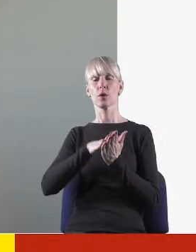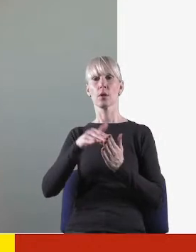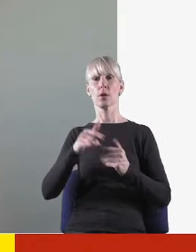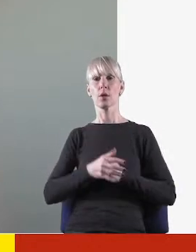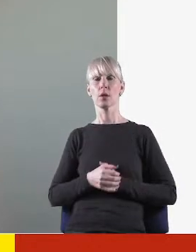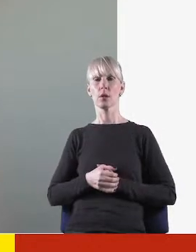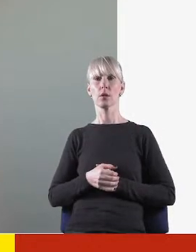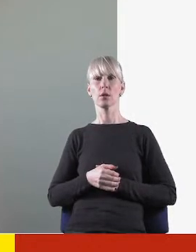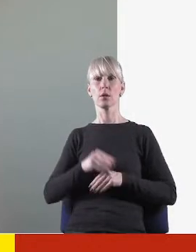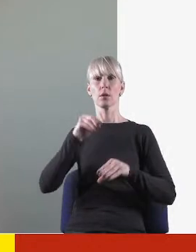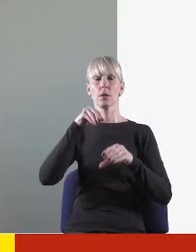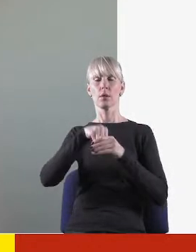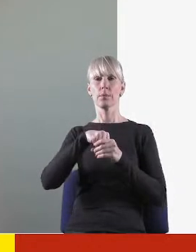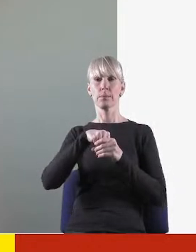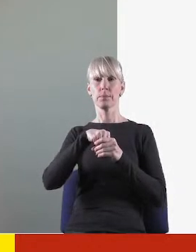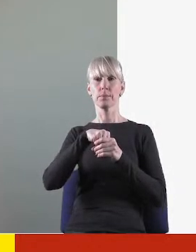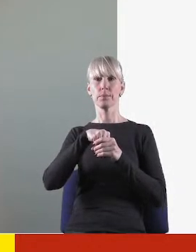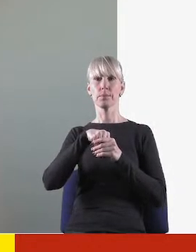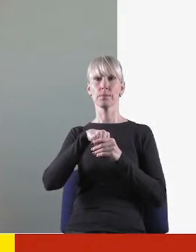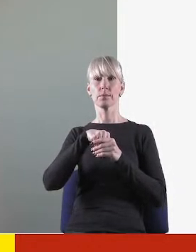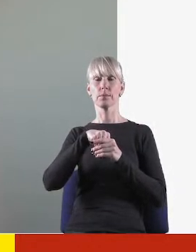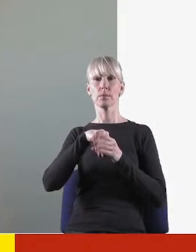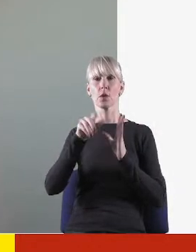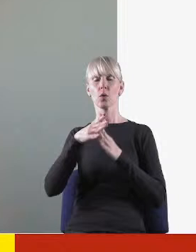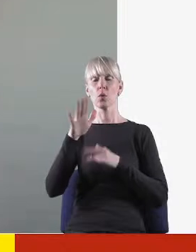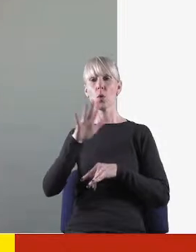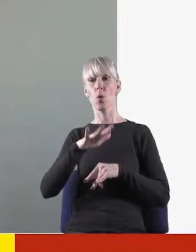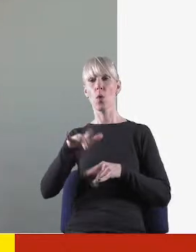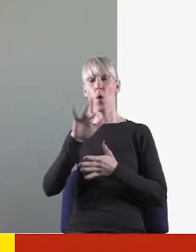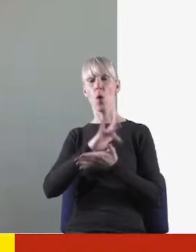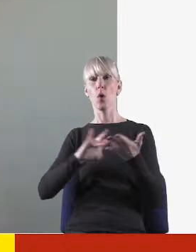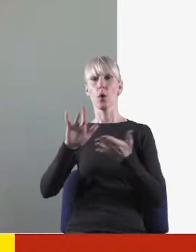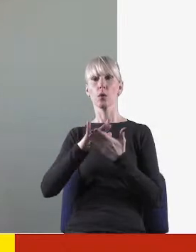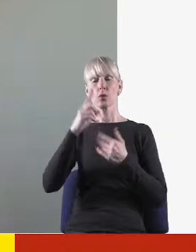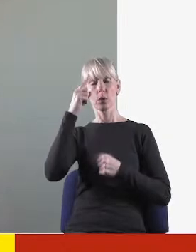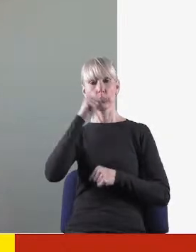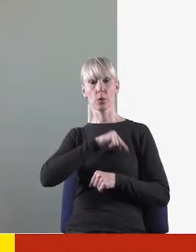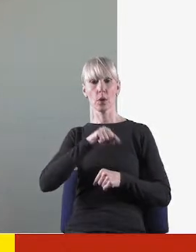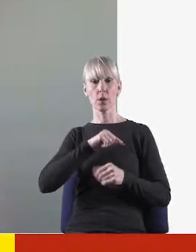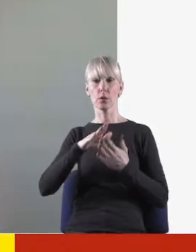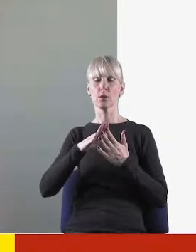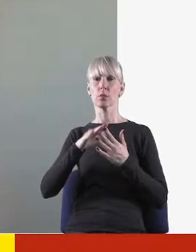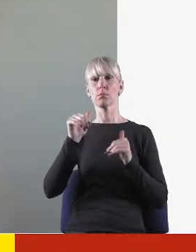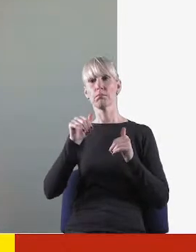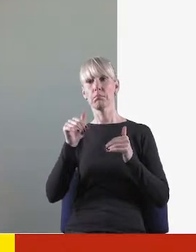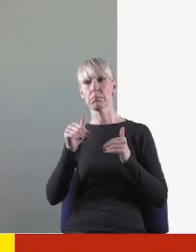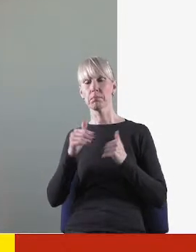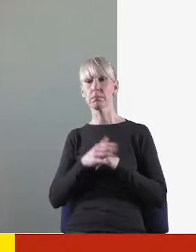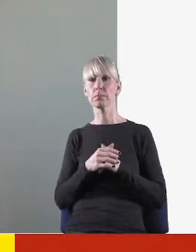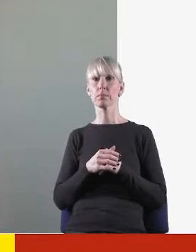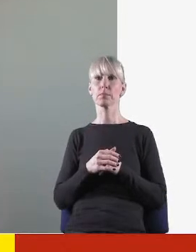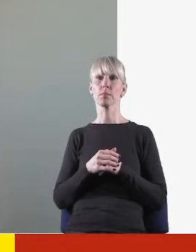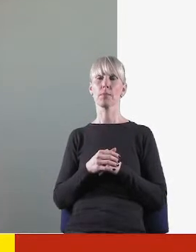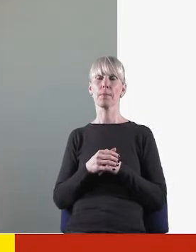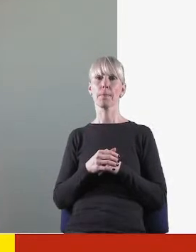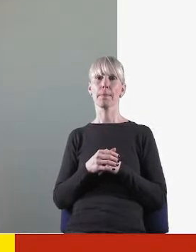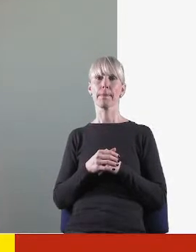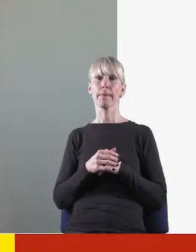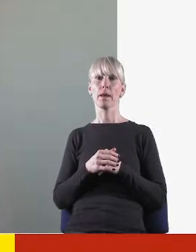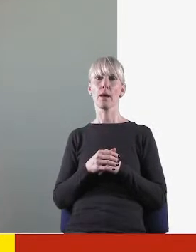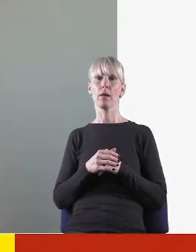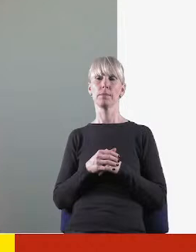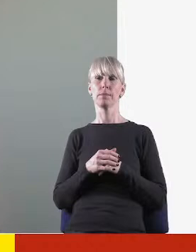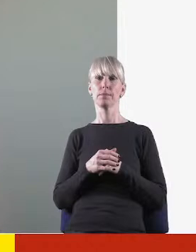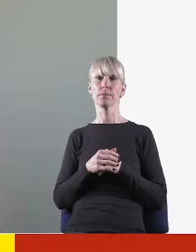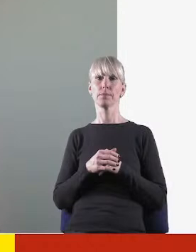w strukturę którego wchodzi ośrodek psychiatryczny w Warcie. Projekty